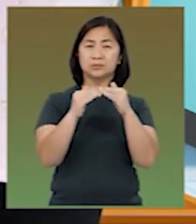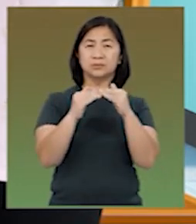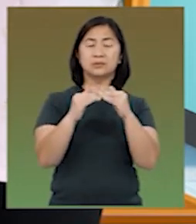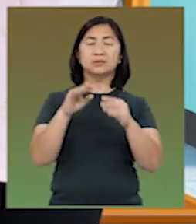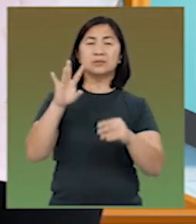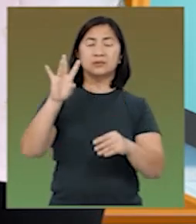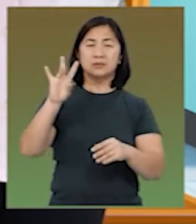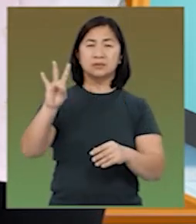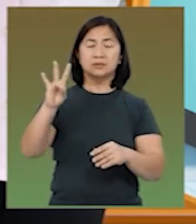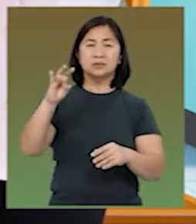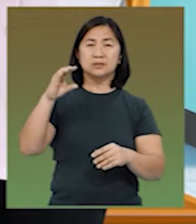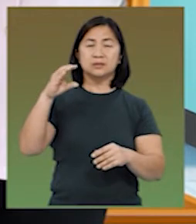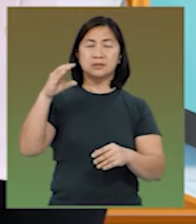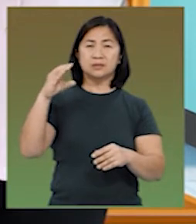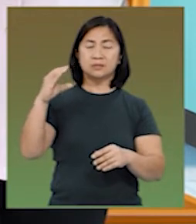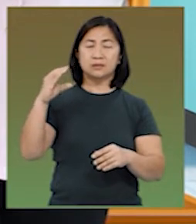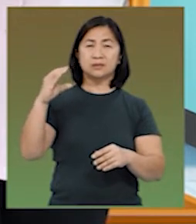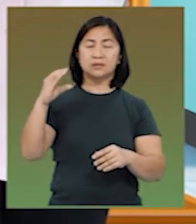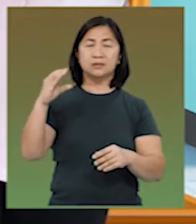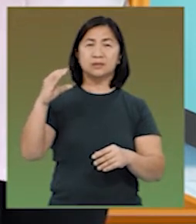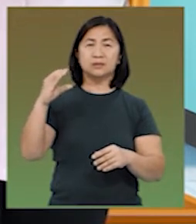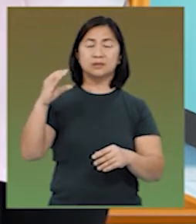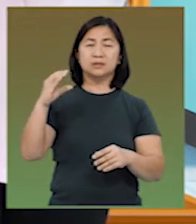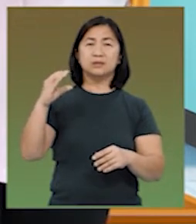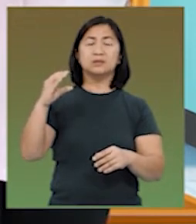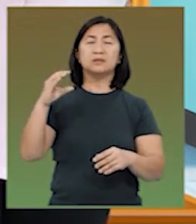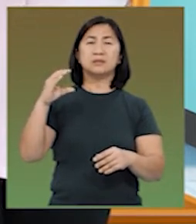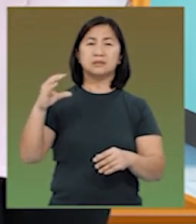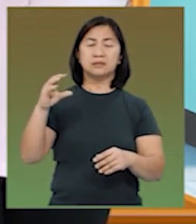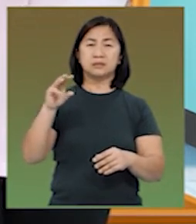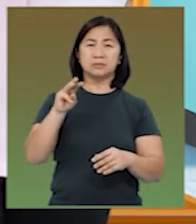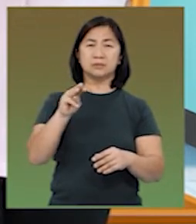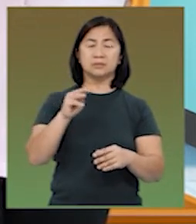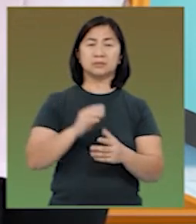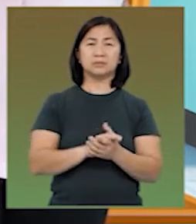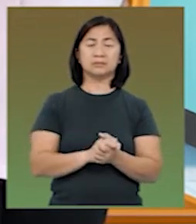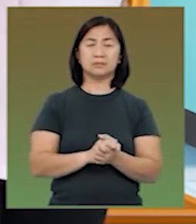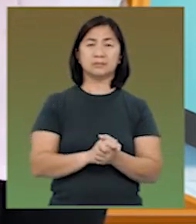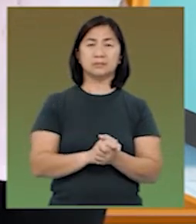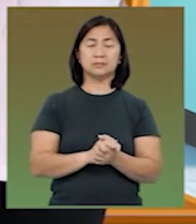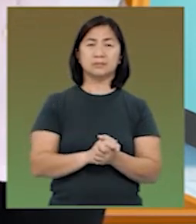to 700 centimeters.